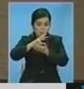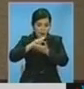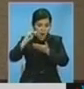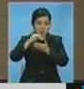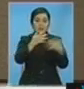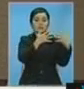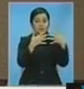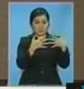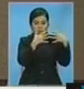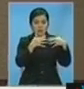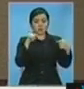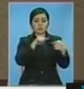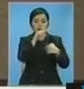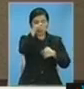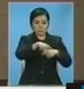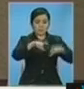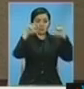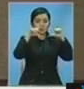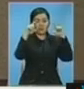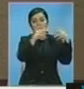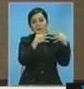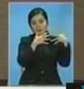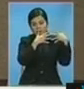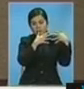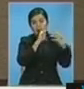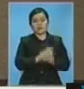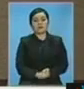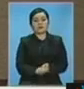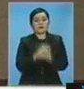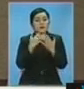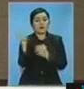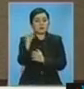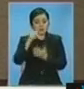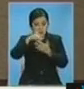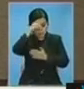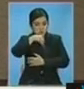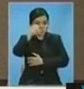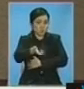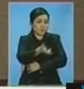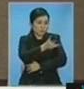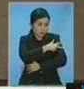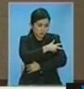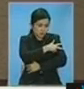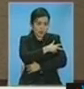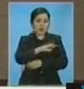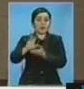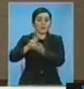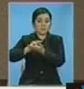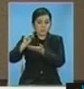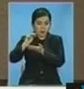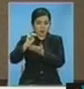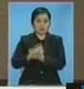ซึ่งถือว่าเป็นมหาวิทยาลัยที่มีชื่อนะคะของสหรัฐอเมริกาแล้วก็รวมถึงปริญญาเอกนะคะ Regent University แ